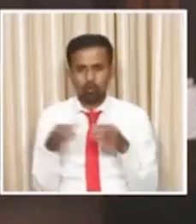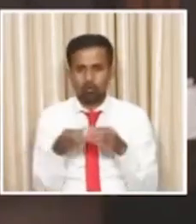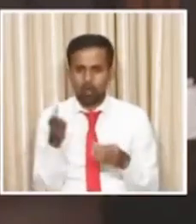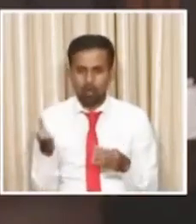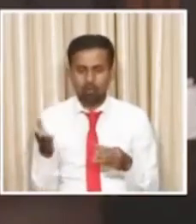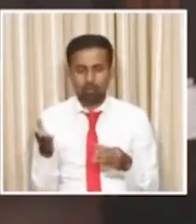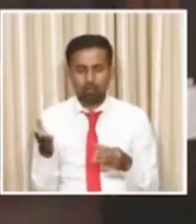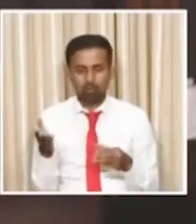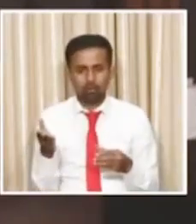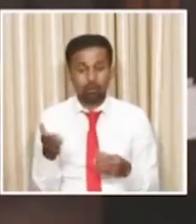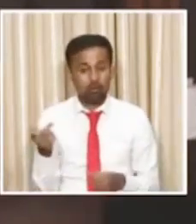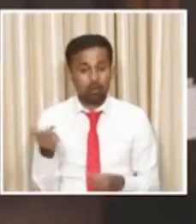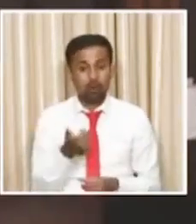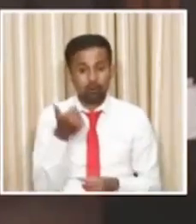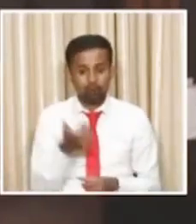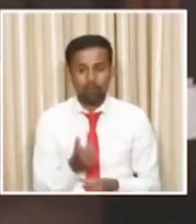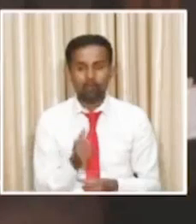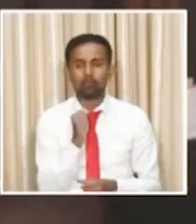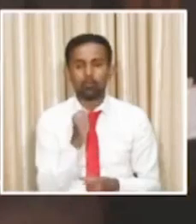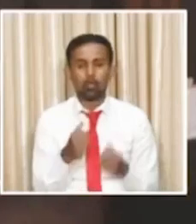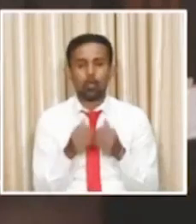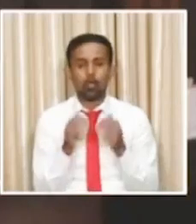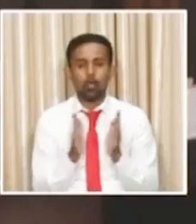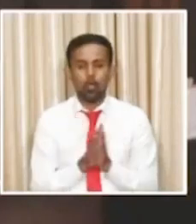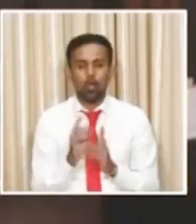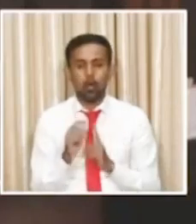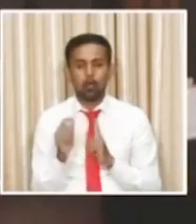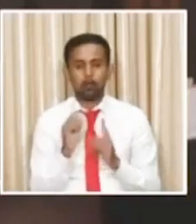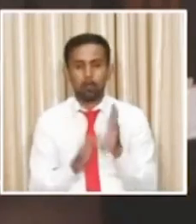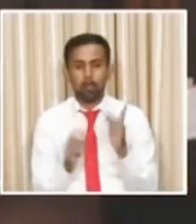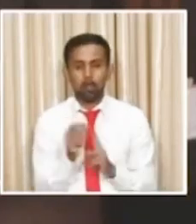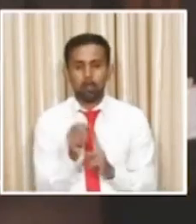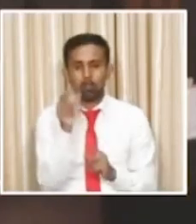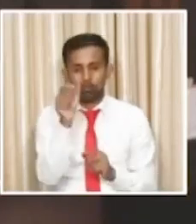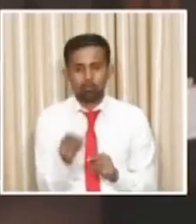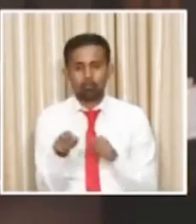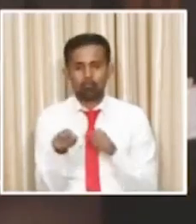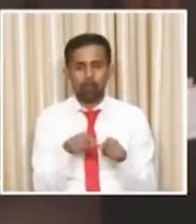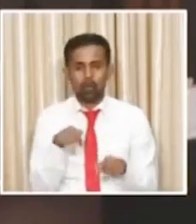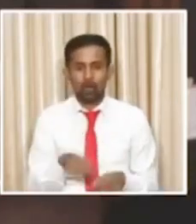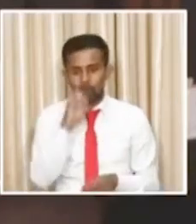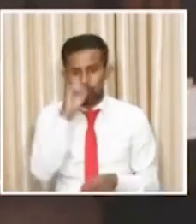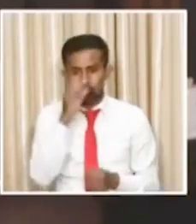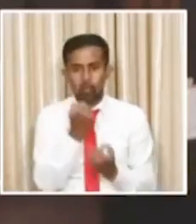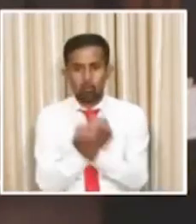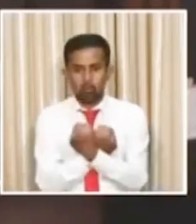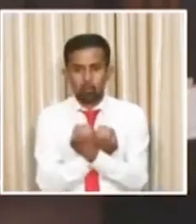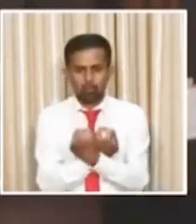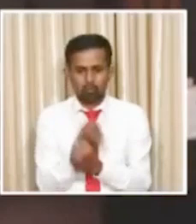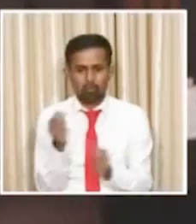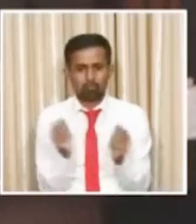செயற்பாடு மிகவும் தவறான ஒன்றாகும். ஒட்டுமொத்த நாடாளுமன்ற உறுப்பினர்களுக்கும் நேர்ந்த ஒரு இடையூறான செயற்பாடாகவே இது